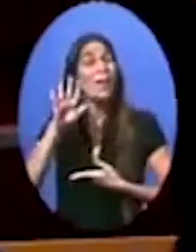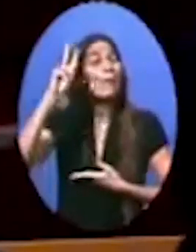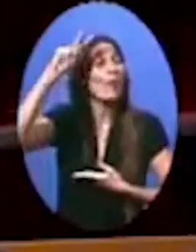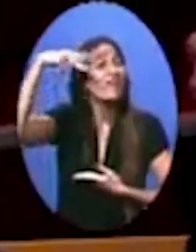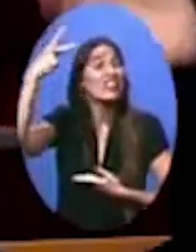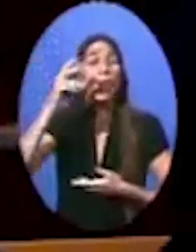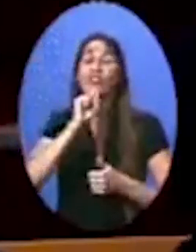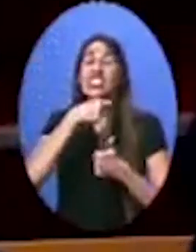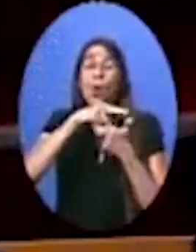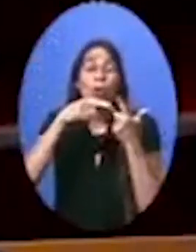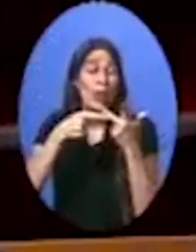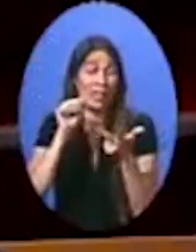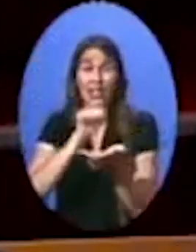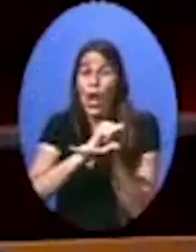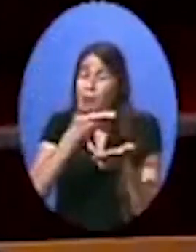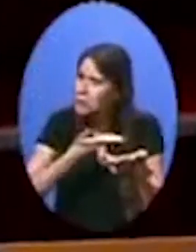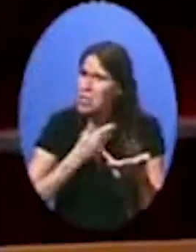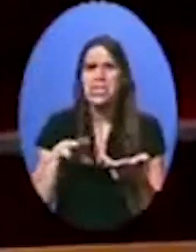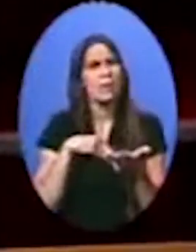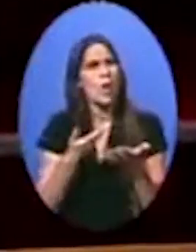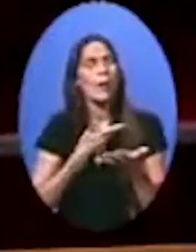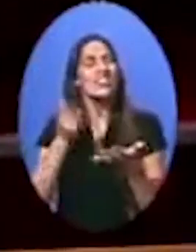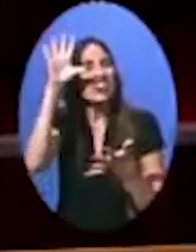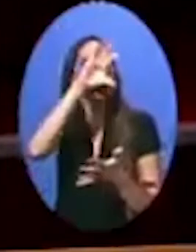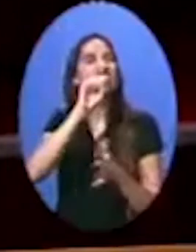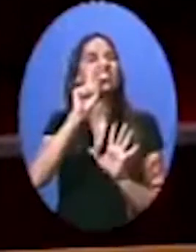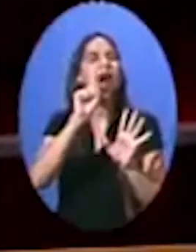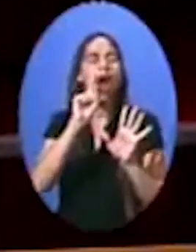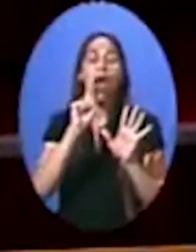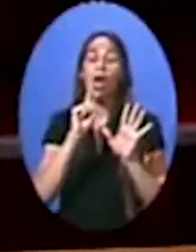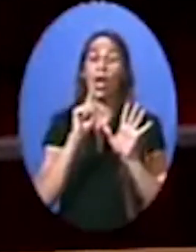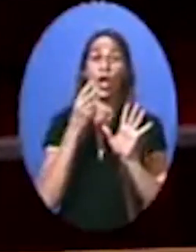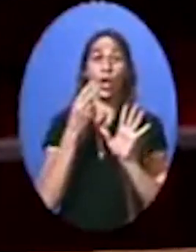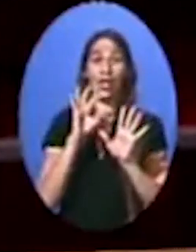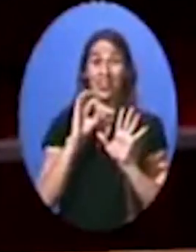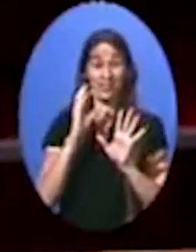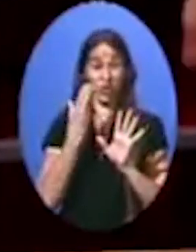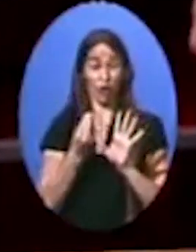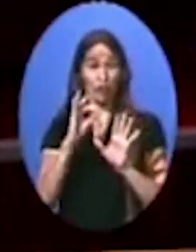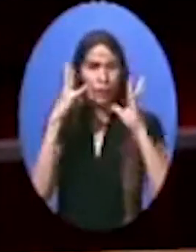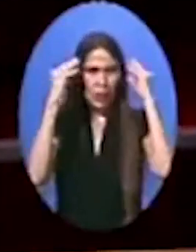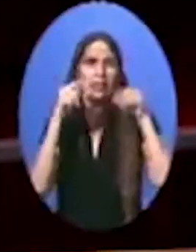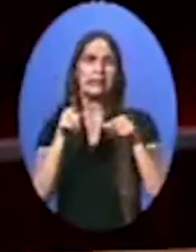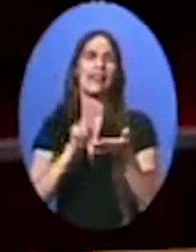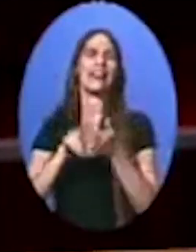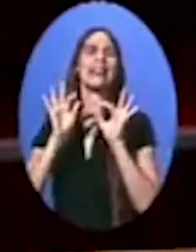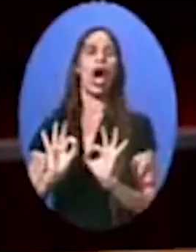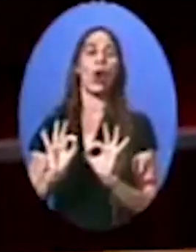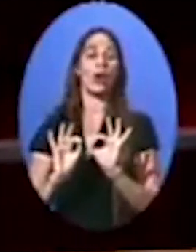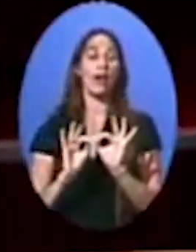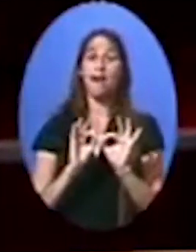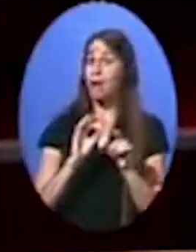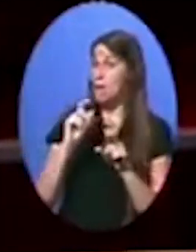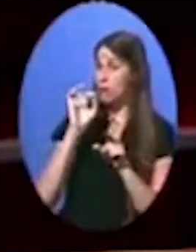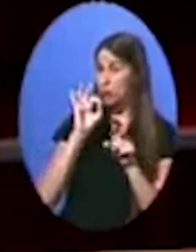הפרופסורים וההיסטוריונים והעיתונאים. ואז הייתה מין תפיסה שמה שטוב לבן גוריון זה נכון. מה שטוב לבגין